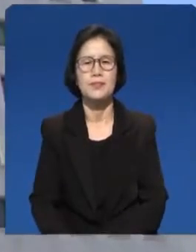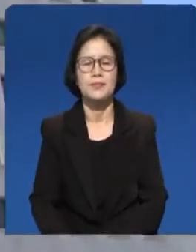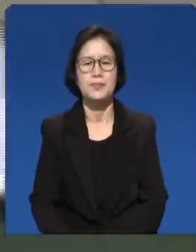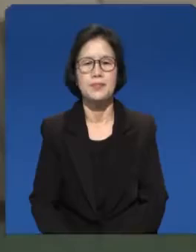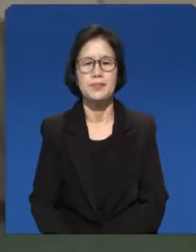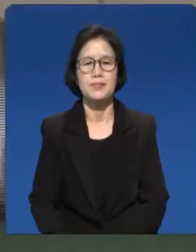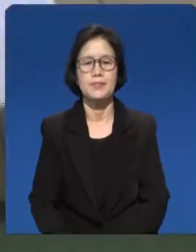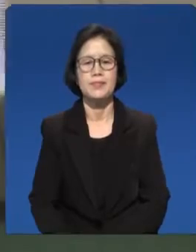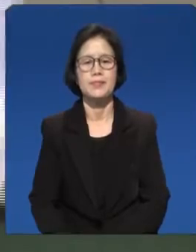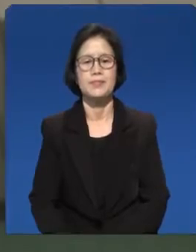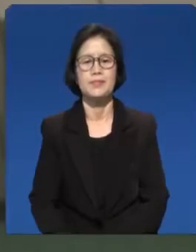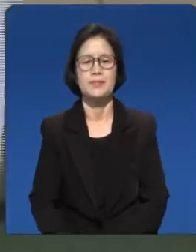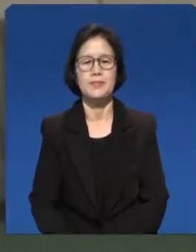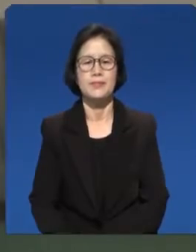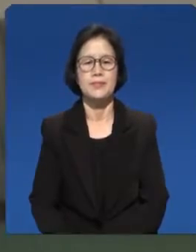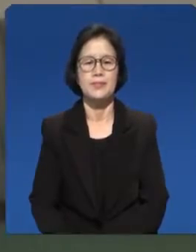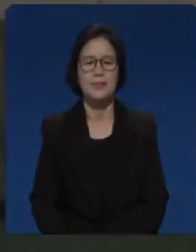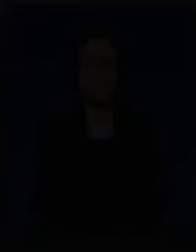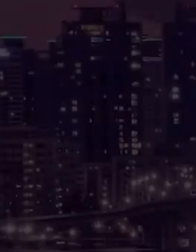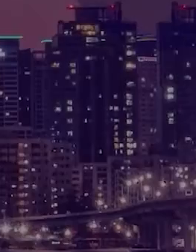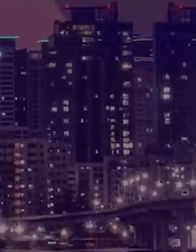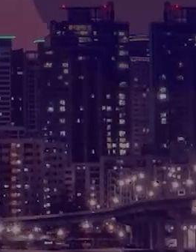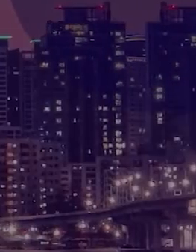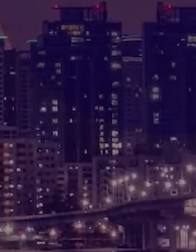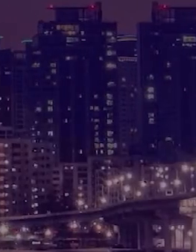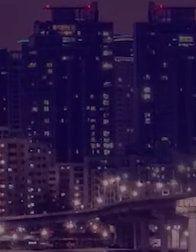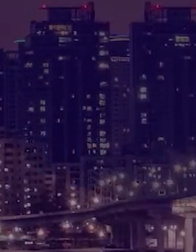5b 에 순유 스키마 입니다